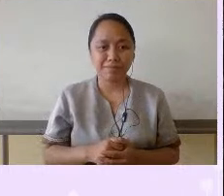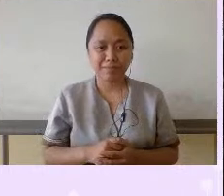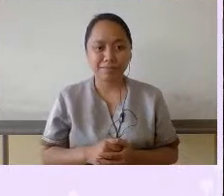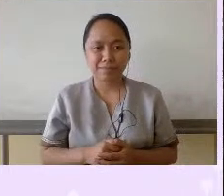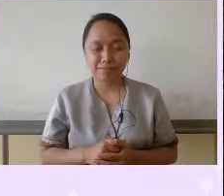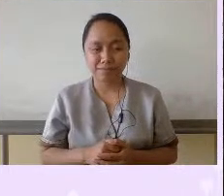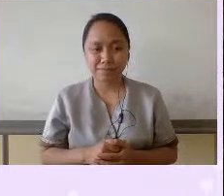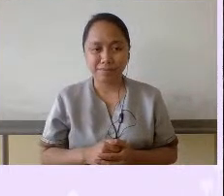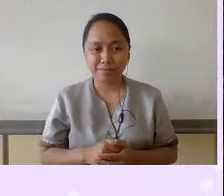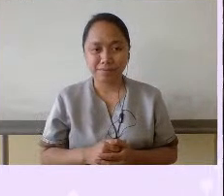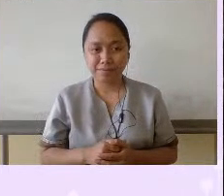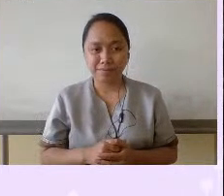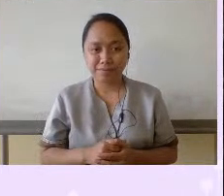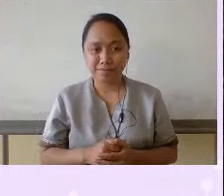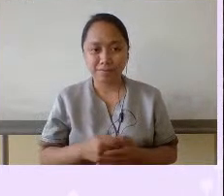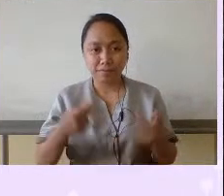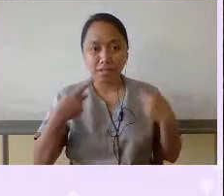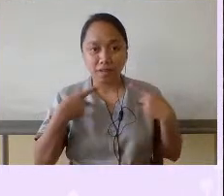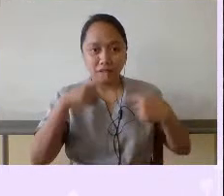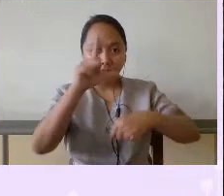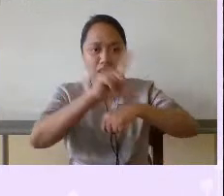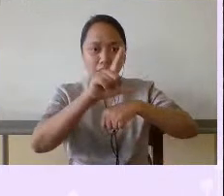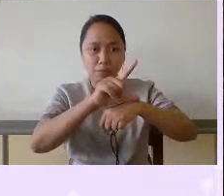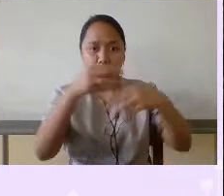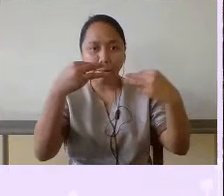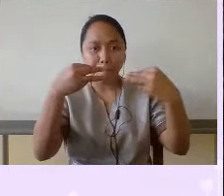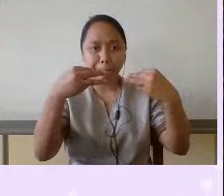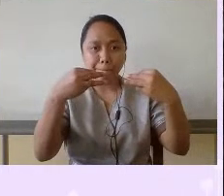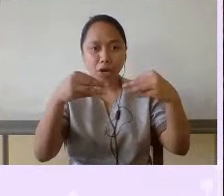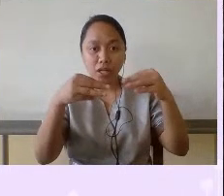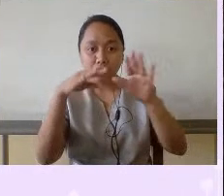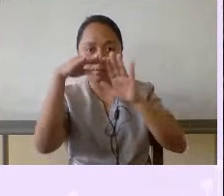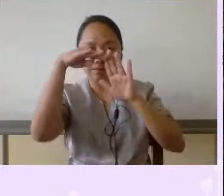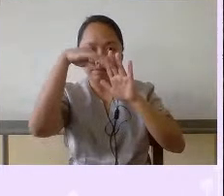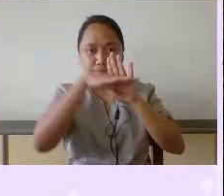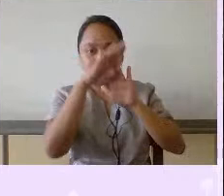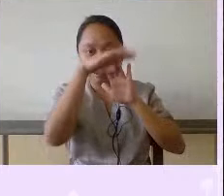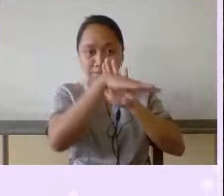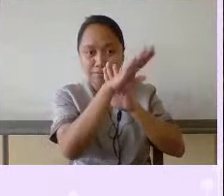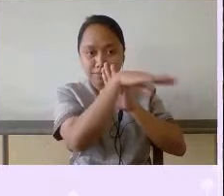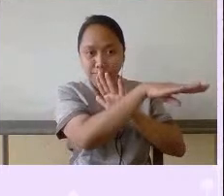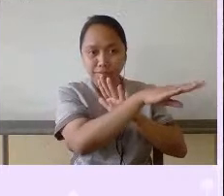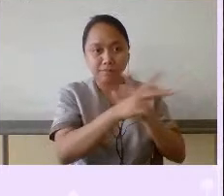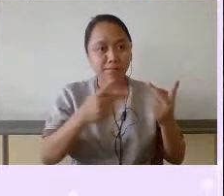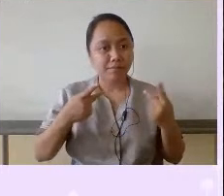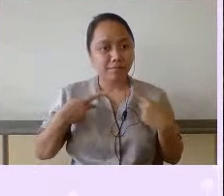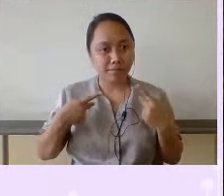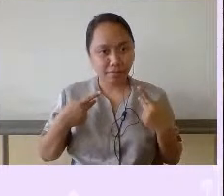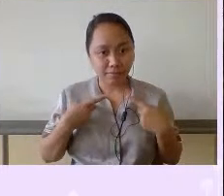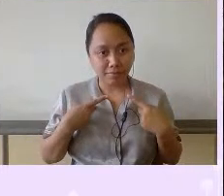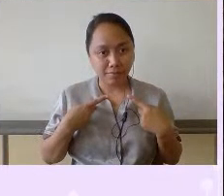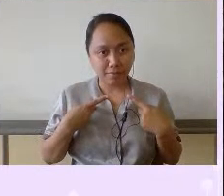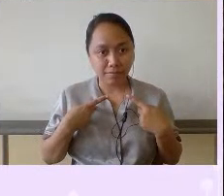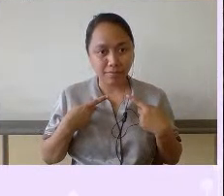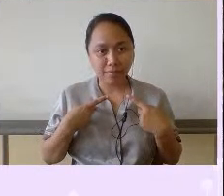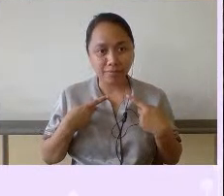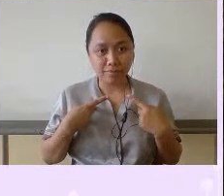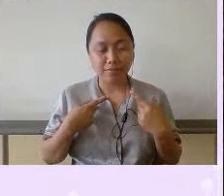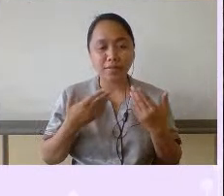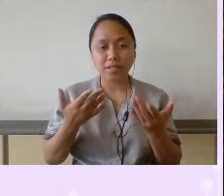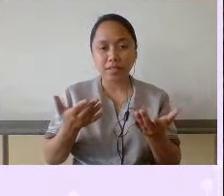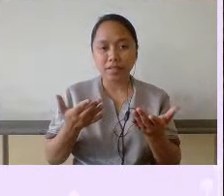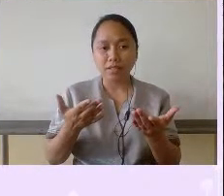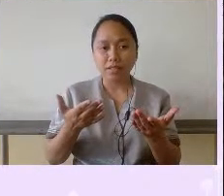Okay. The labor market situation in the Philippines has shown signs of continuous improvements as the country moves